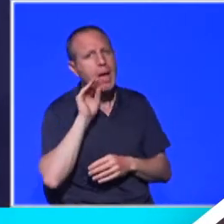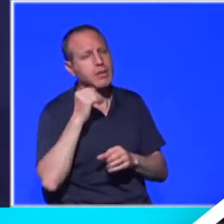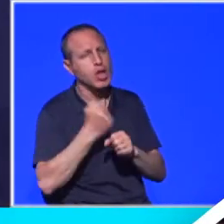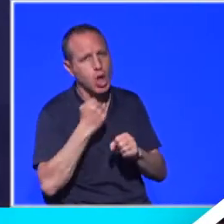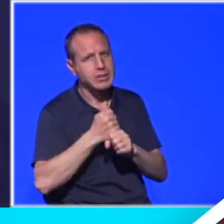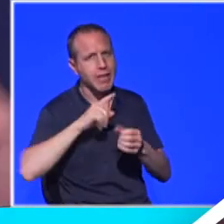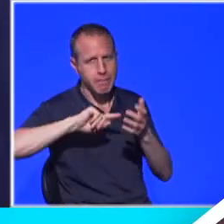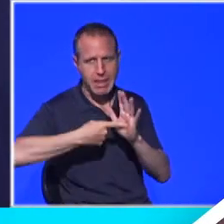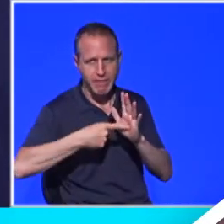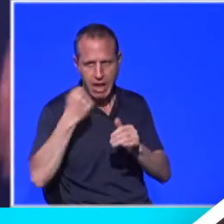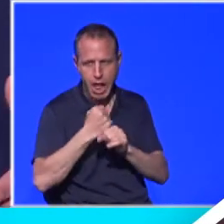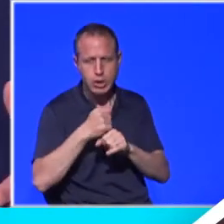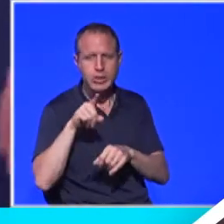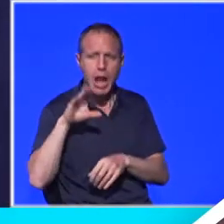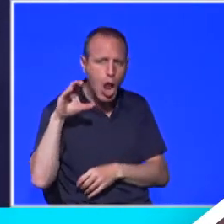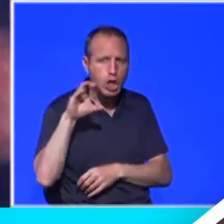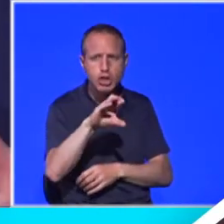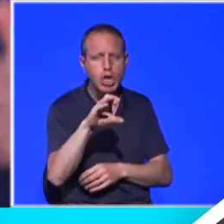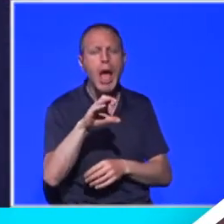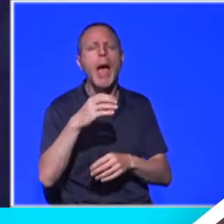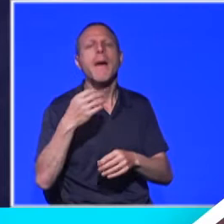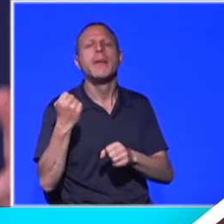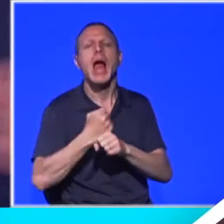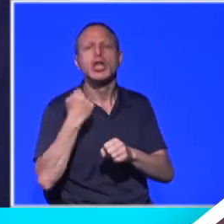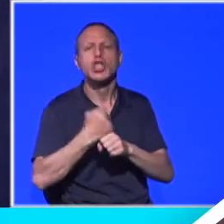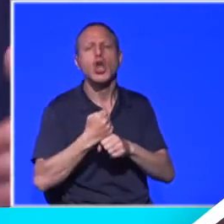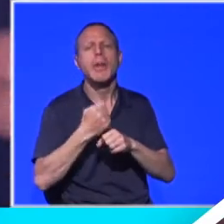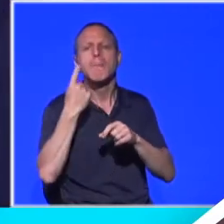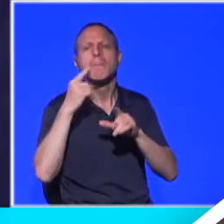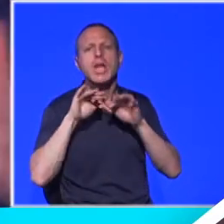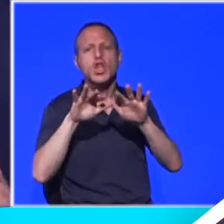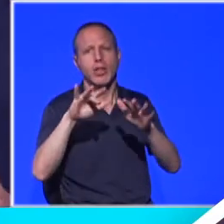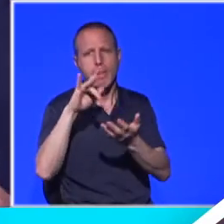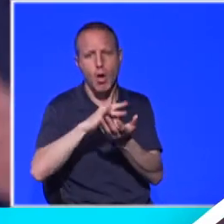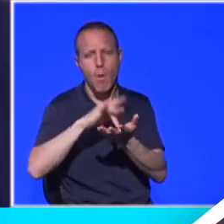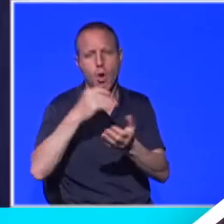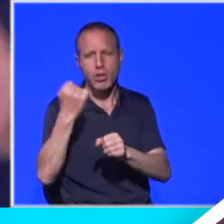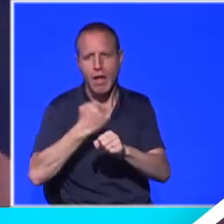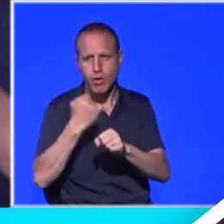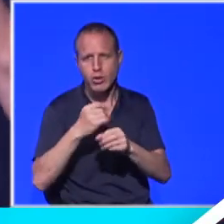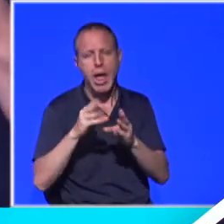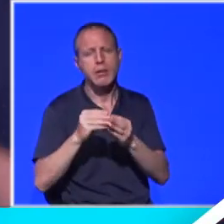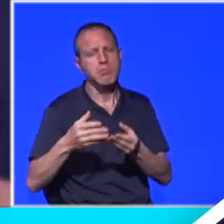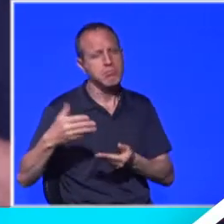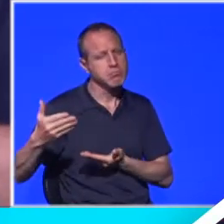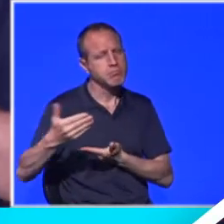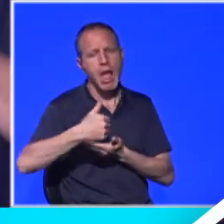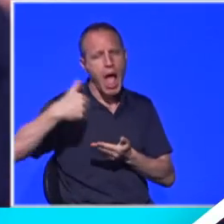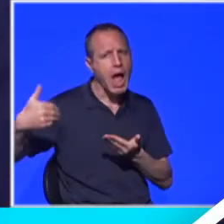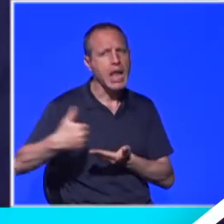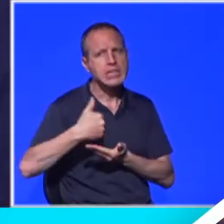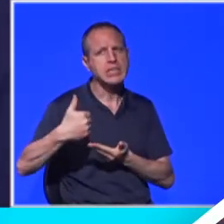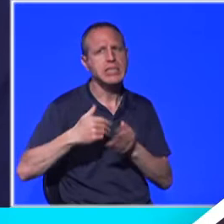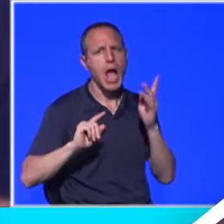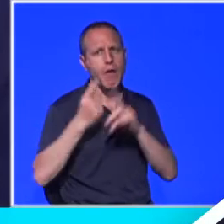ומתכוון לעשות, זה להשקיע ביצירת מיליוני מקומות עבודה עם פריון גבוה